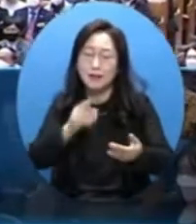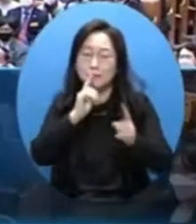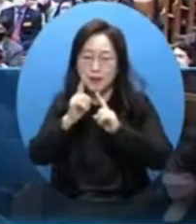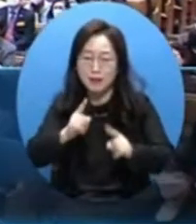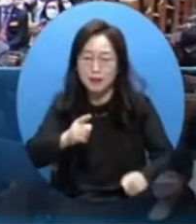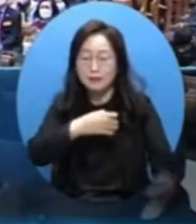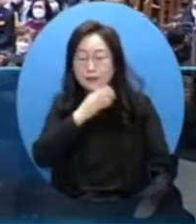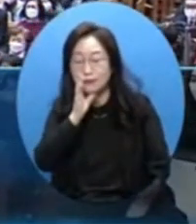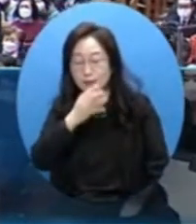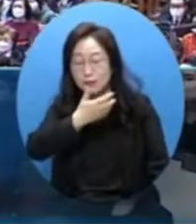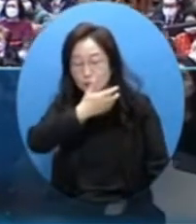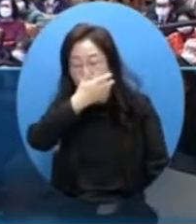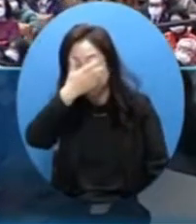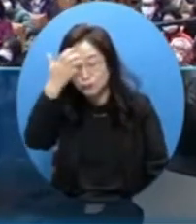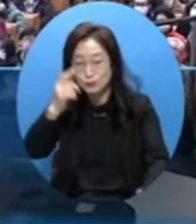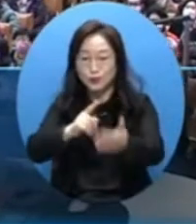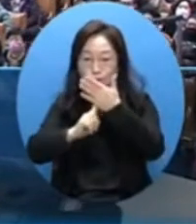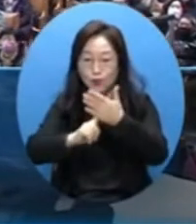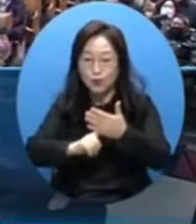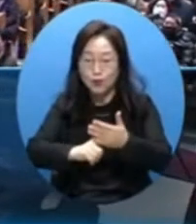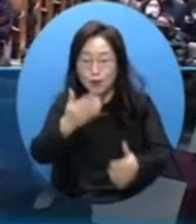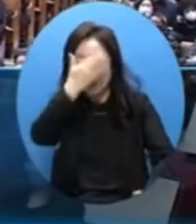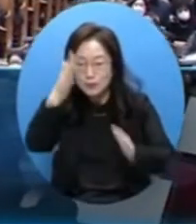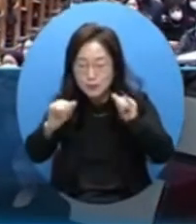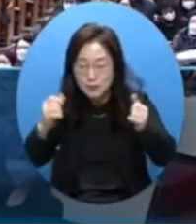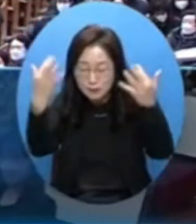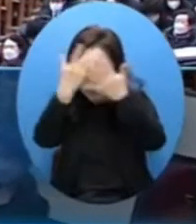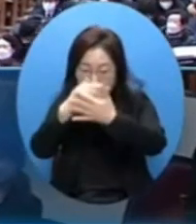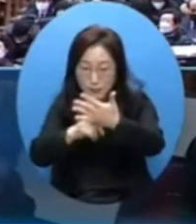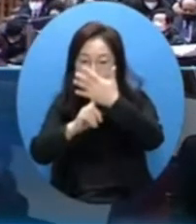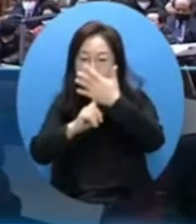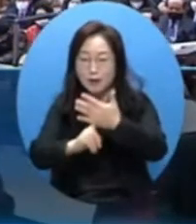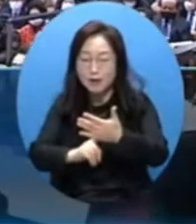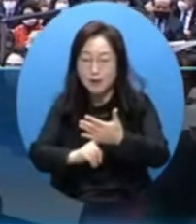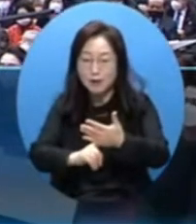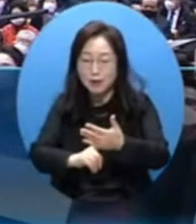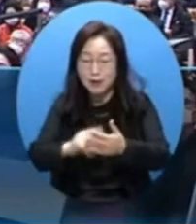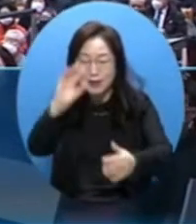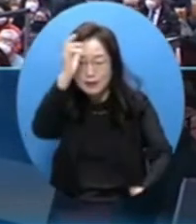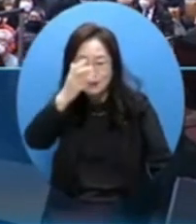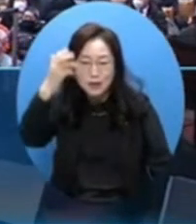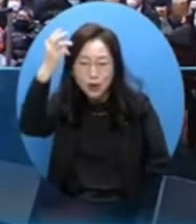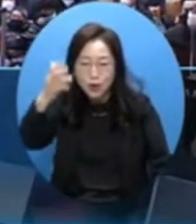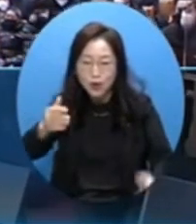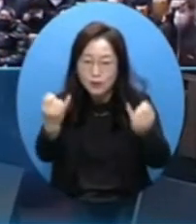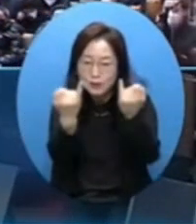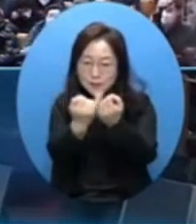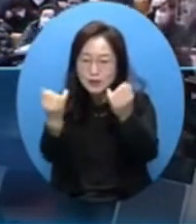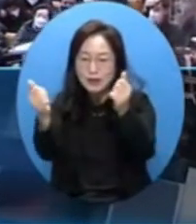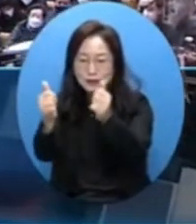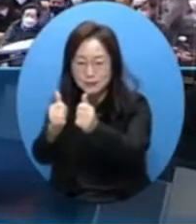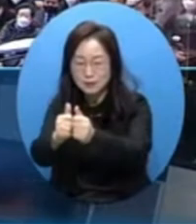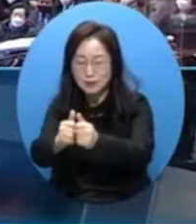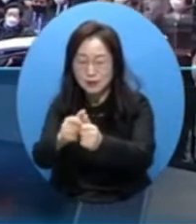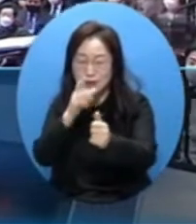늙은이는 꿈을 꾸며 너희 젊은이는 이상을 볼 것이며 그때 내가 또 내 영을 남종과 여종에 부어줄 것이며 성경은